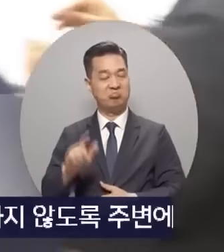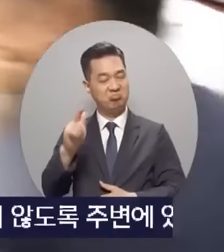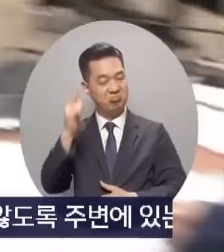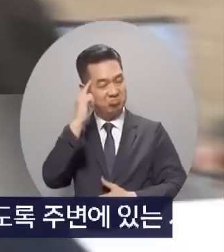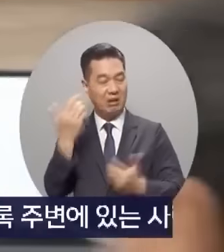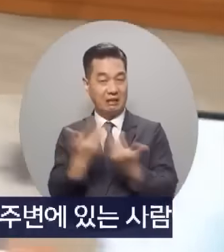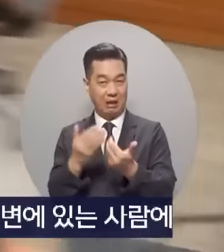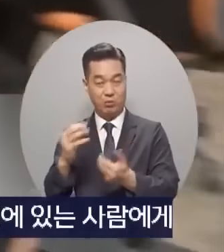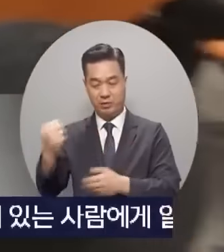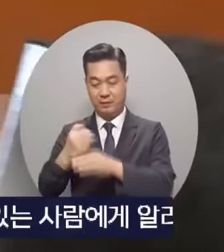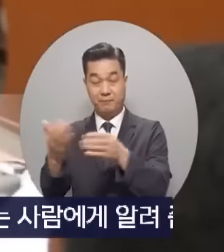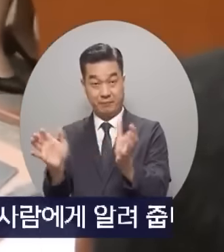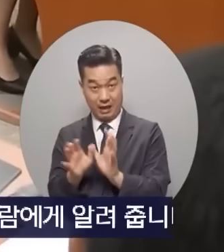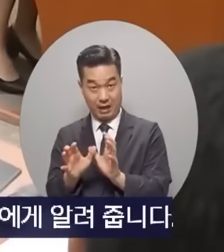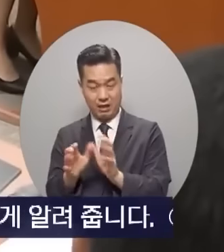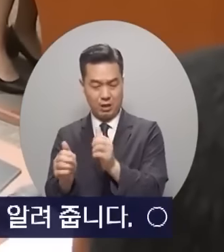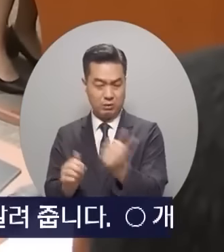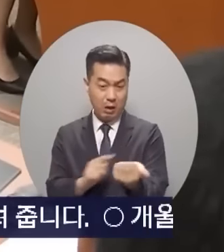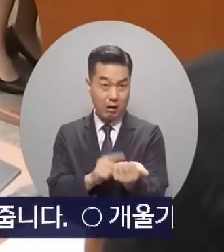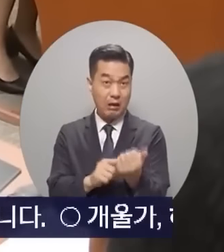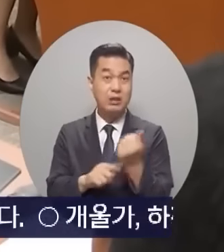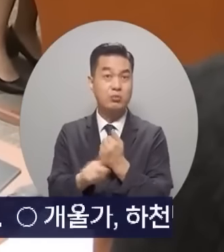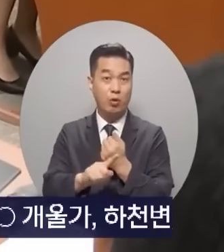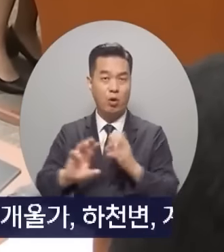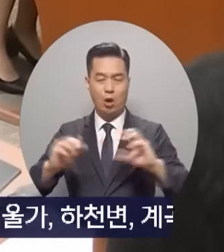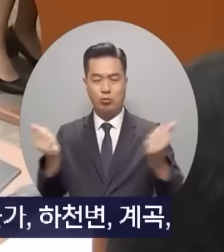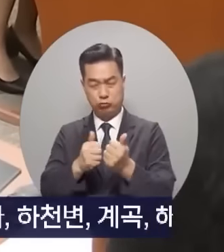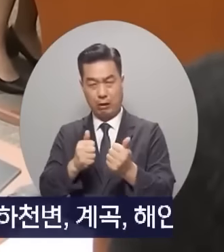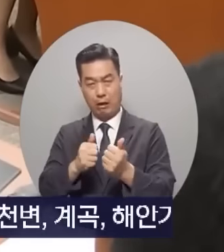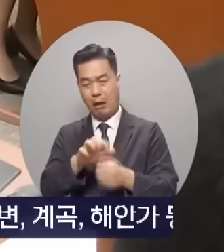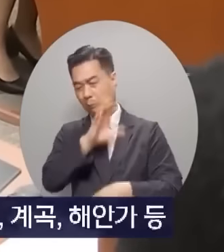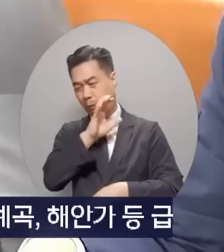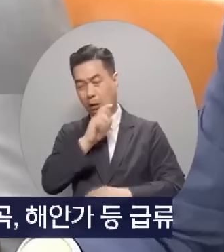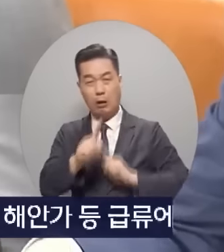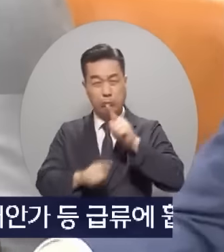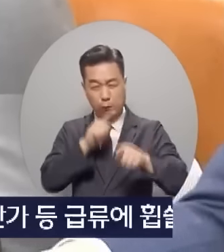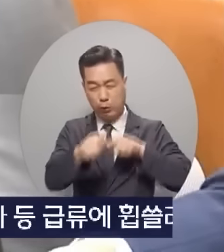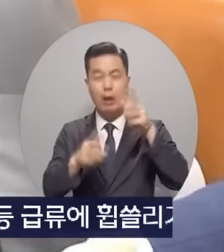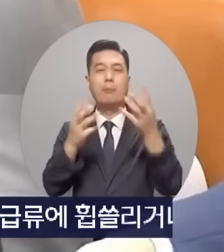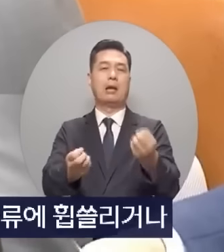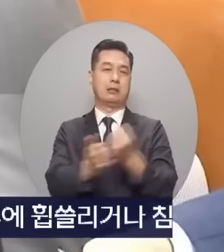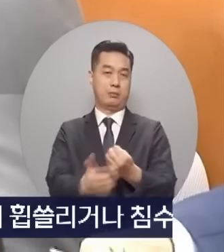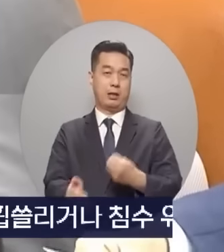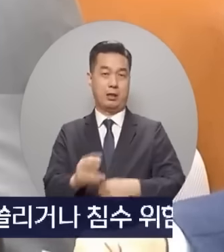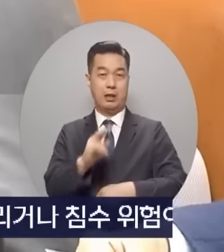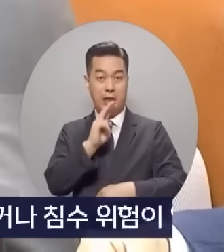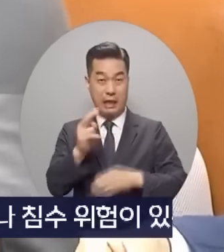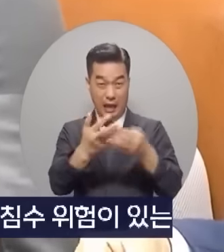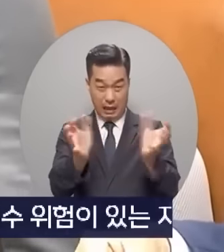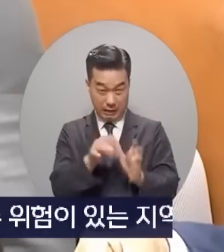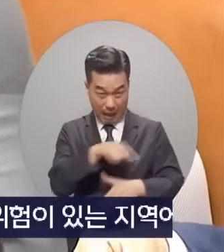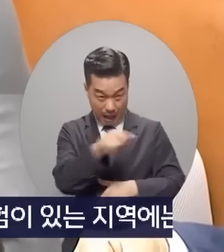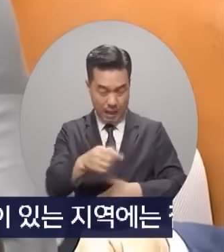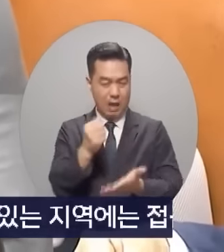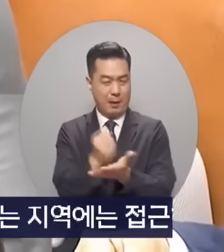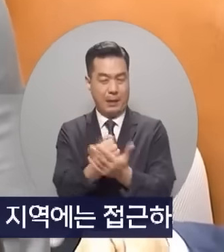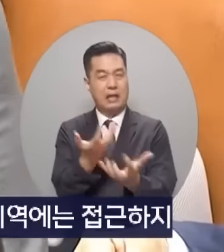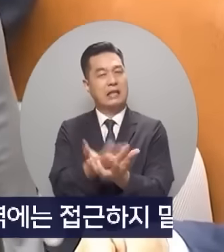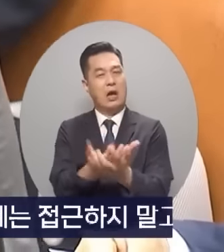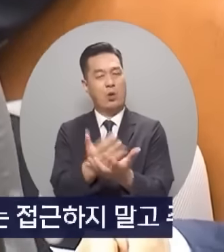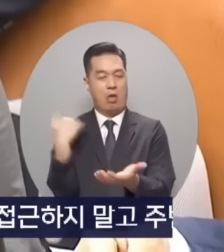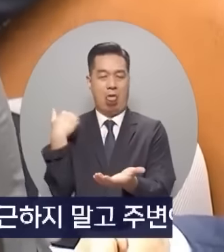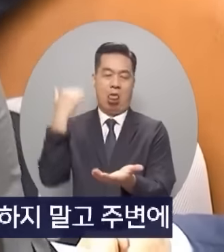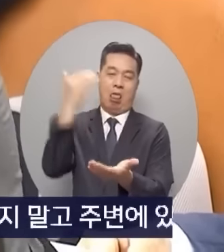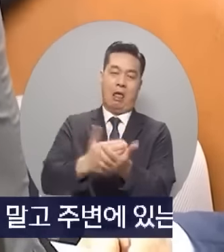의원들은 고인의 사망 원인은 국회의 악성 민원이라고 주장했습니다. 야당의 공세와 자료 요구에 시달리다 괴로워한